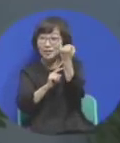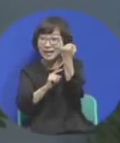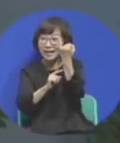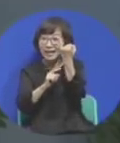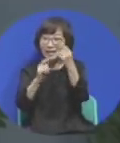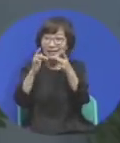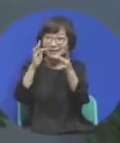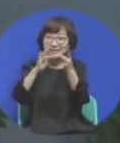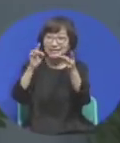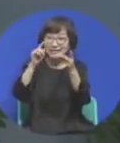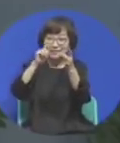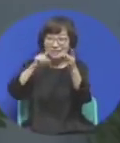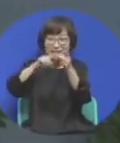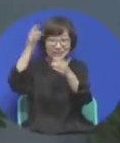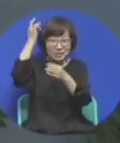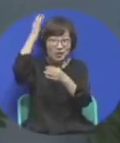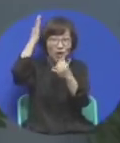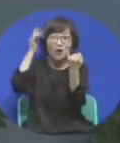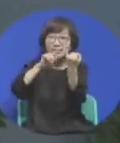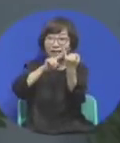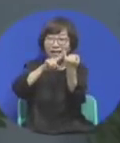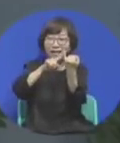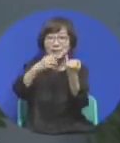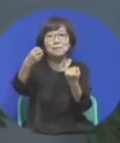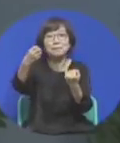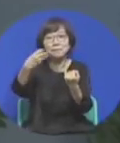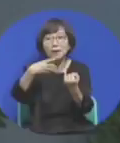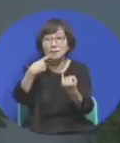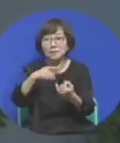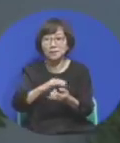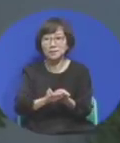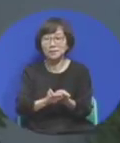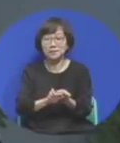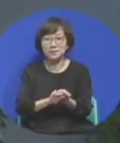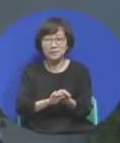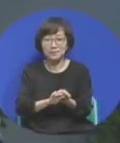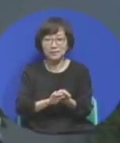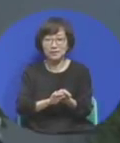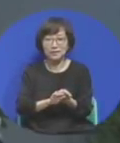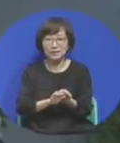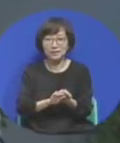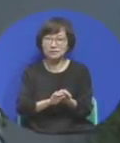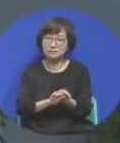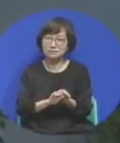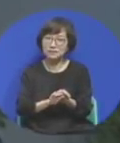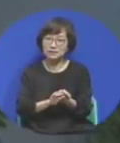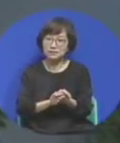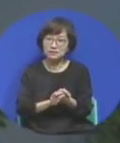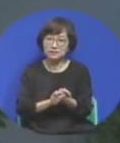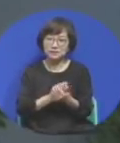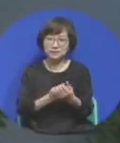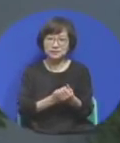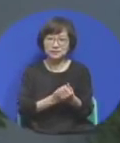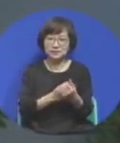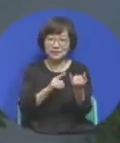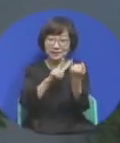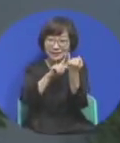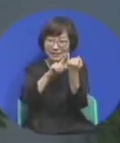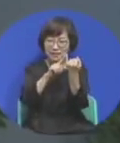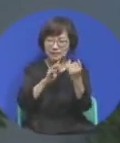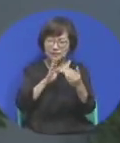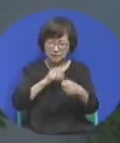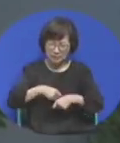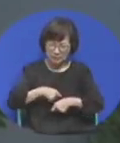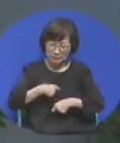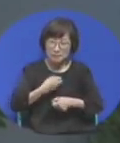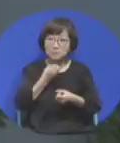monk who was confined for 1,000 days and then came out said this. 물론 뭐 겸손이란 표현은 되지만 그게 아닌 것 같고요. 진실하게